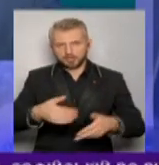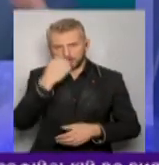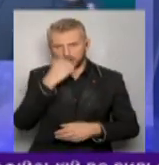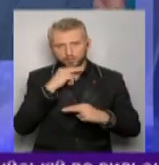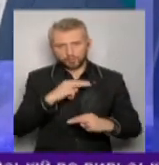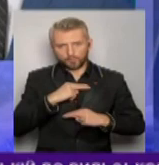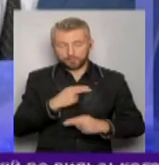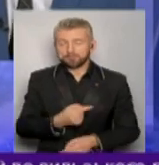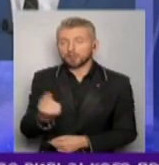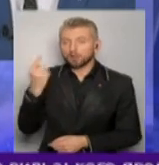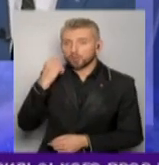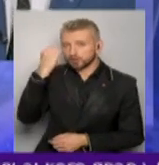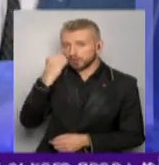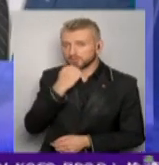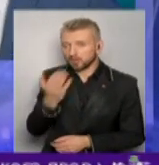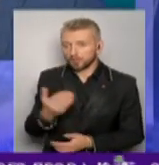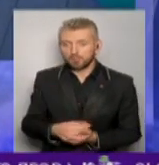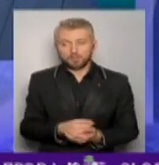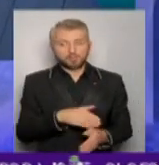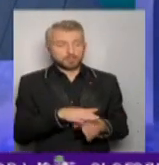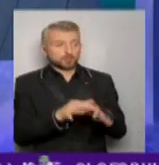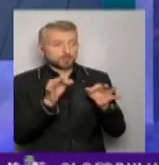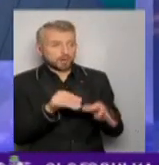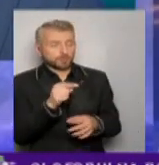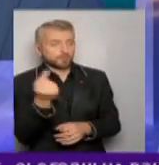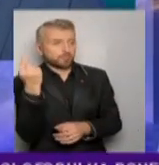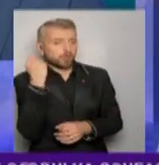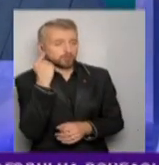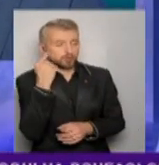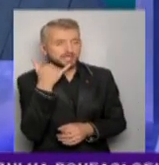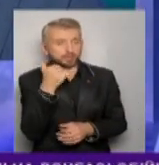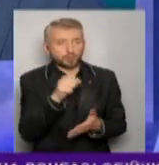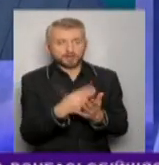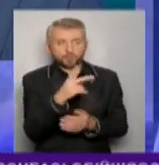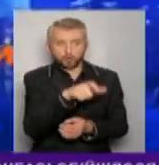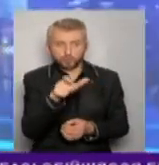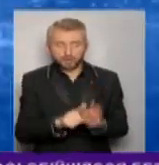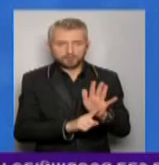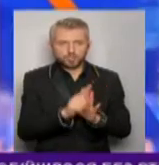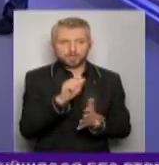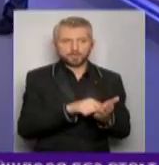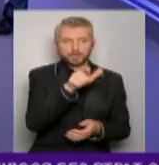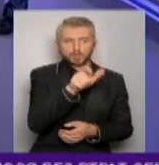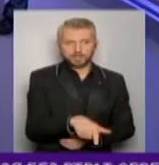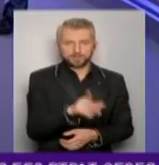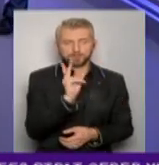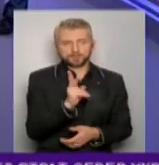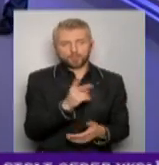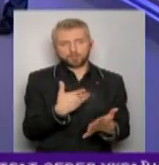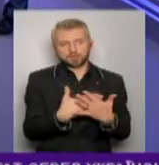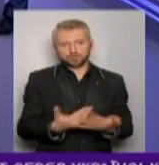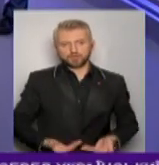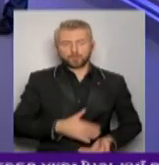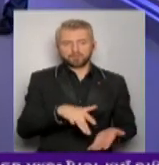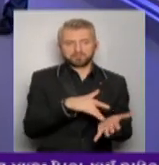Почули. Почули, дякую. Мар'яна, будь ласка. Абсолютно правильно. Ви почули, по суті, дзвінок від двох людей. Спочатку від людини, яка, припускає, живе в місті,